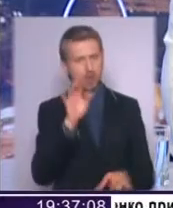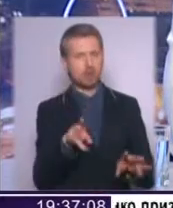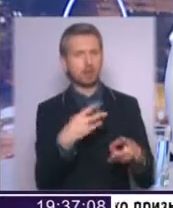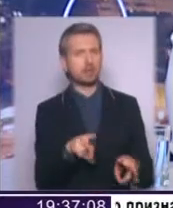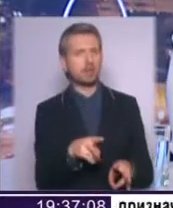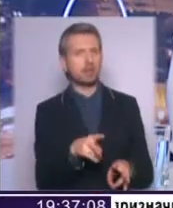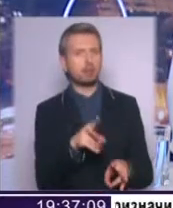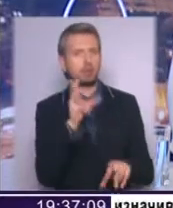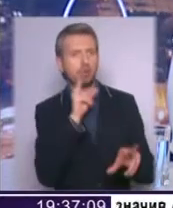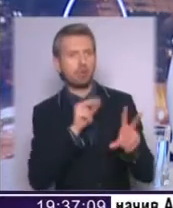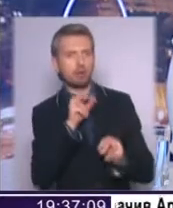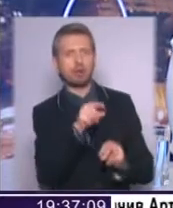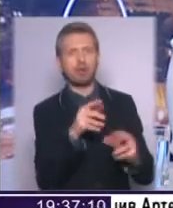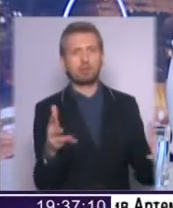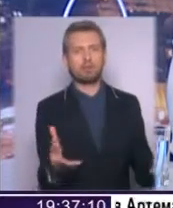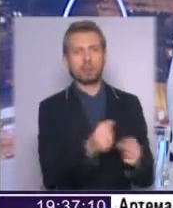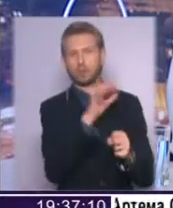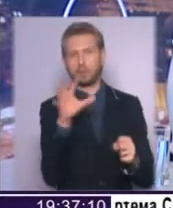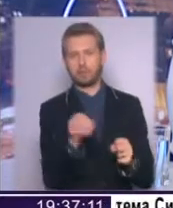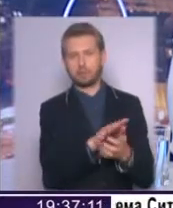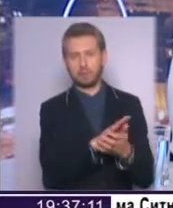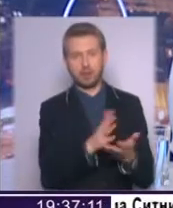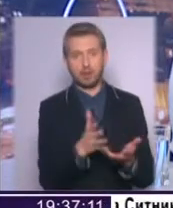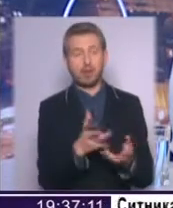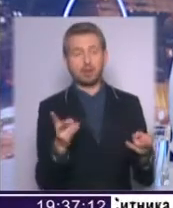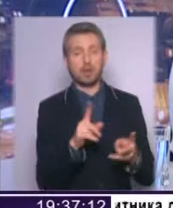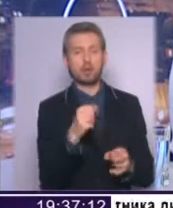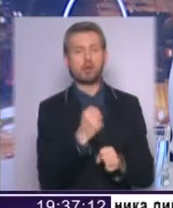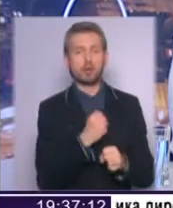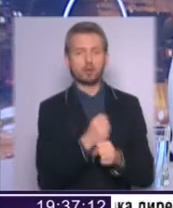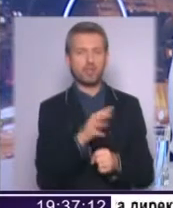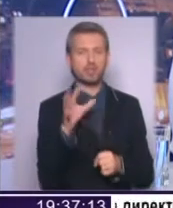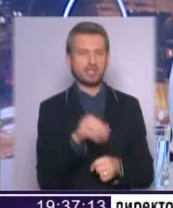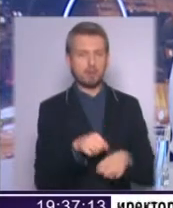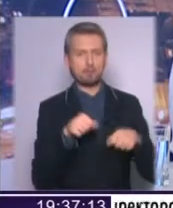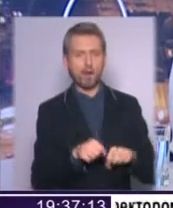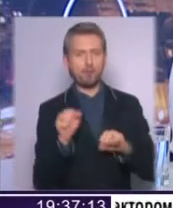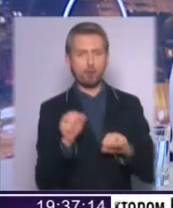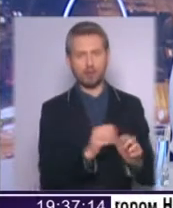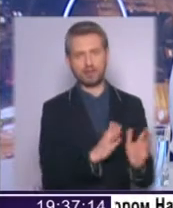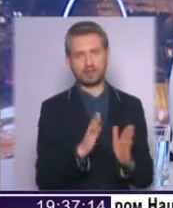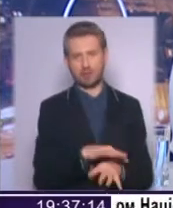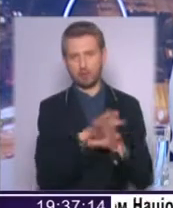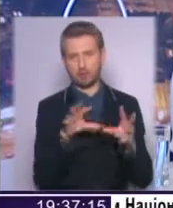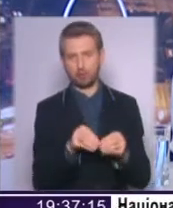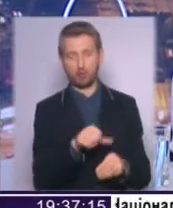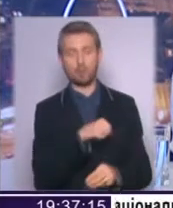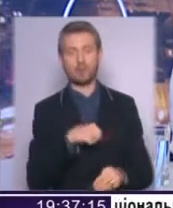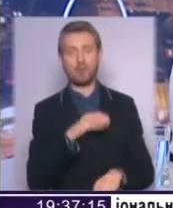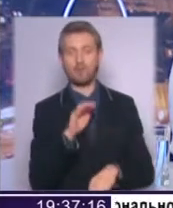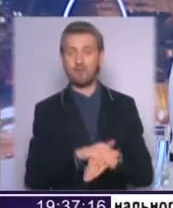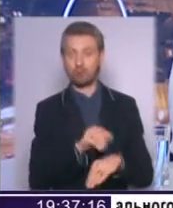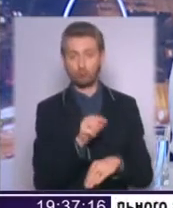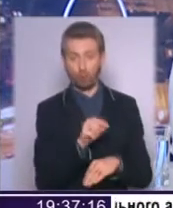з цього антикорупційного бюро. Потрібно, щоб запрацювала вся правоохоронна система в цілому. Тому що сам факт оцього корупційного